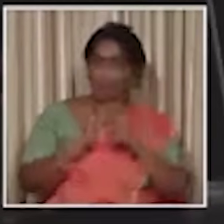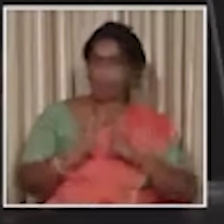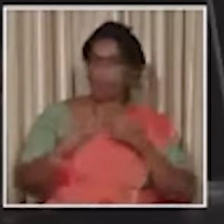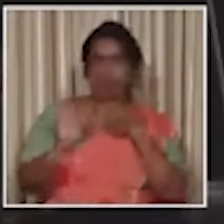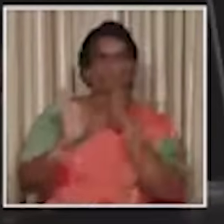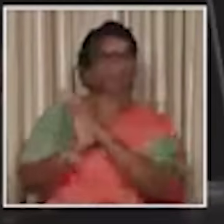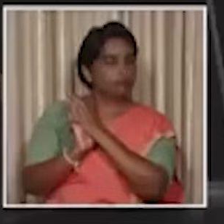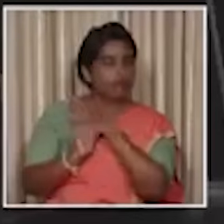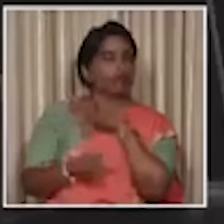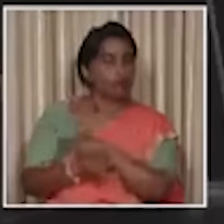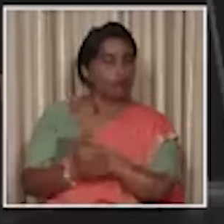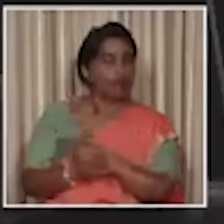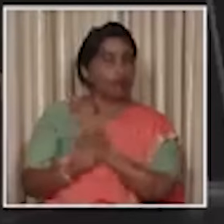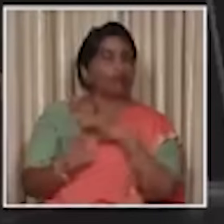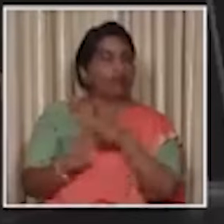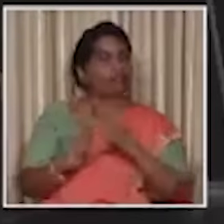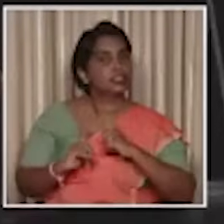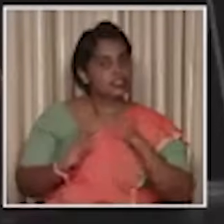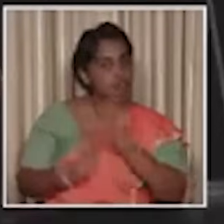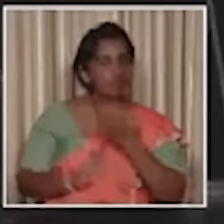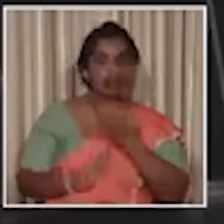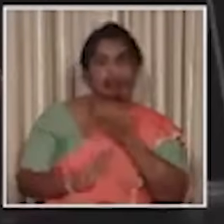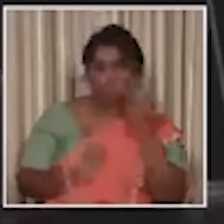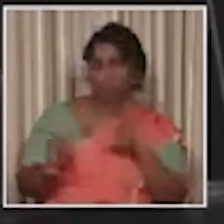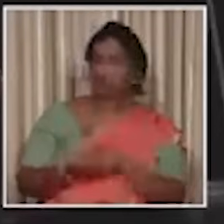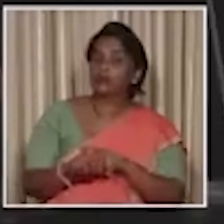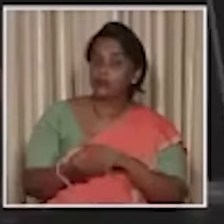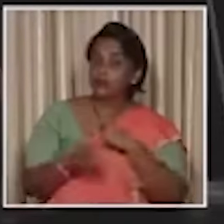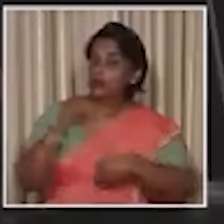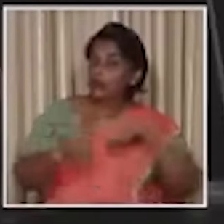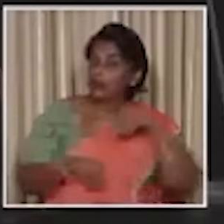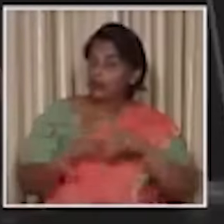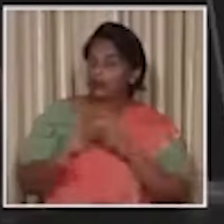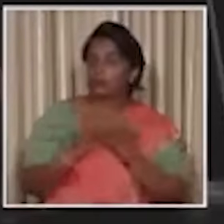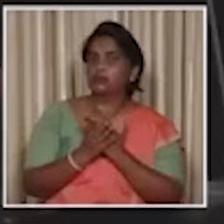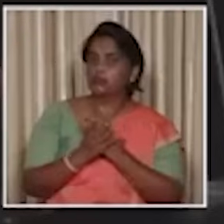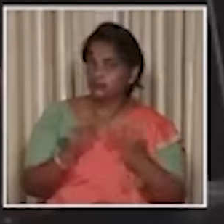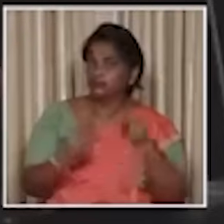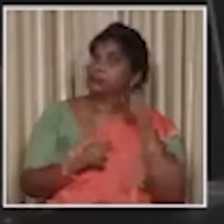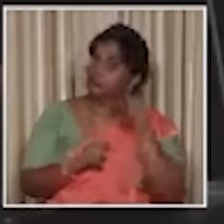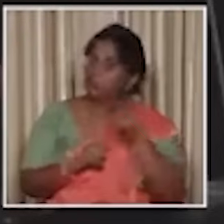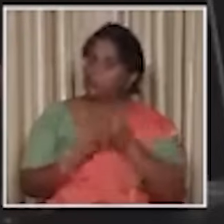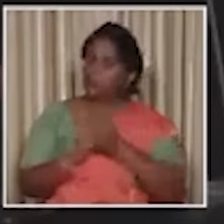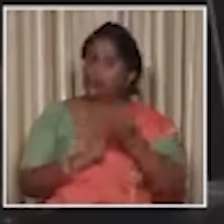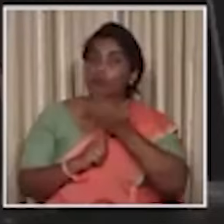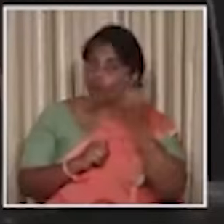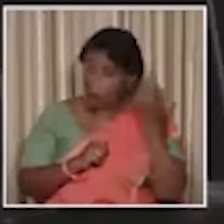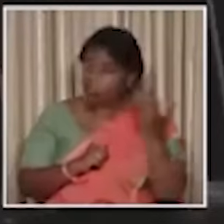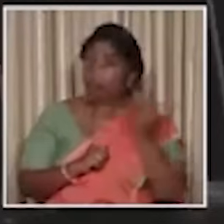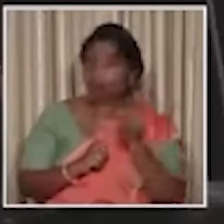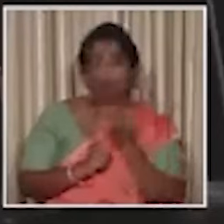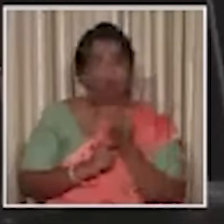அவர்கள் வாழக்கூடிய வகையில் ஒரு அரசியல் தீர்வை முன்வைக்கிற பொழுதுதான் நீங்கள் நினைக்கிற பொருளாதாரத்தையோ பொருளாதார